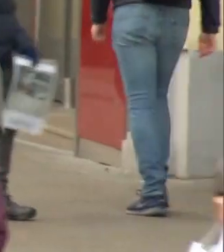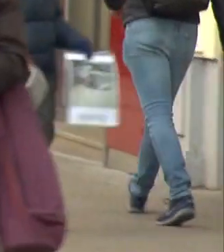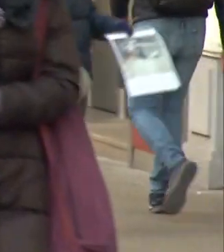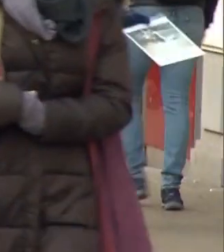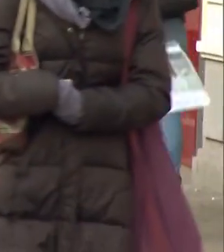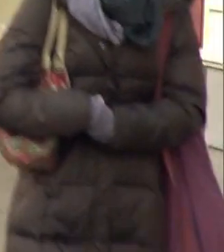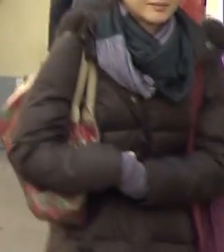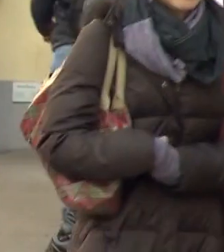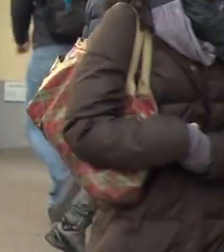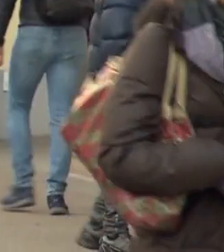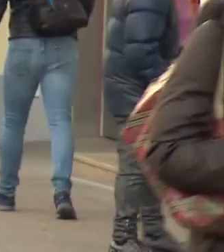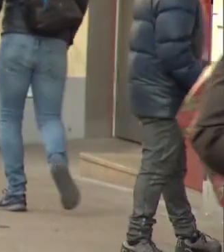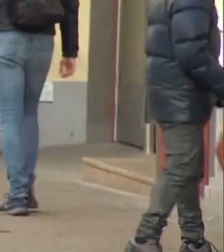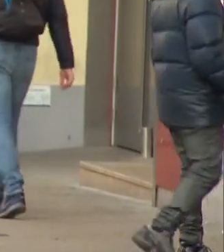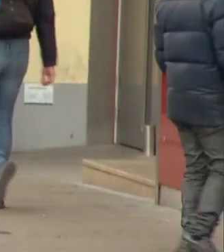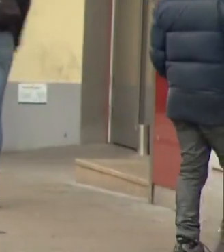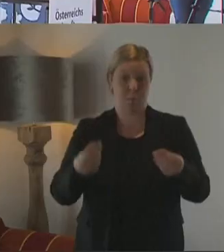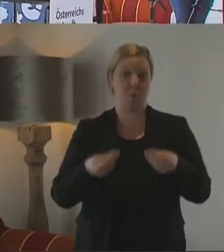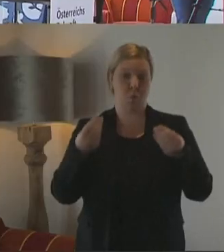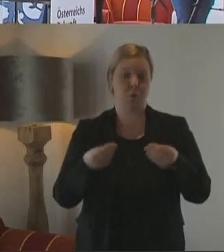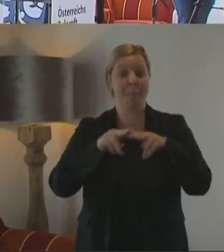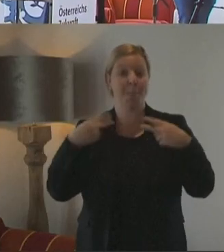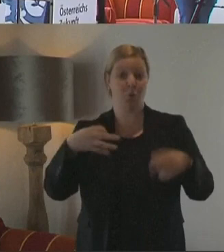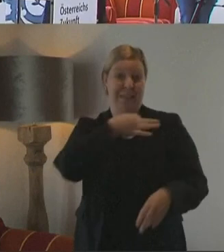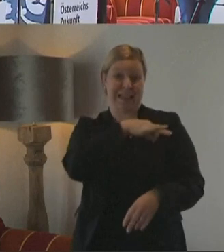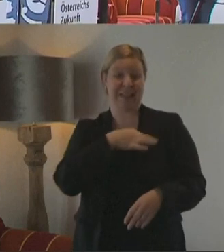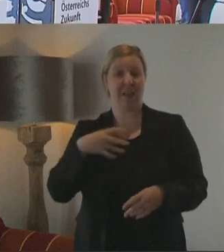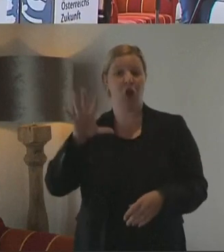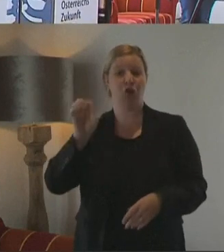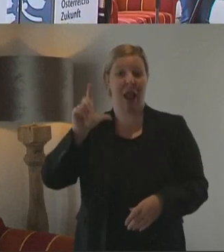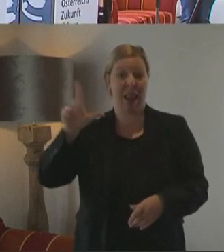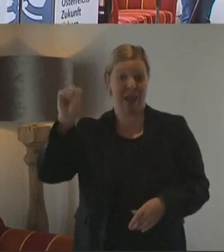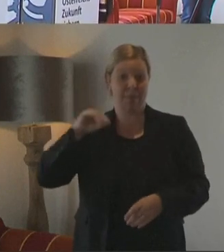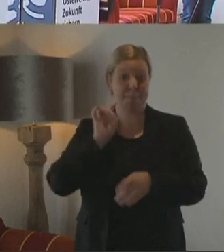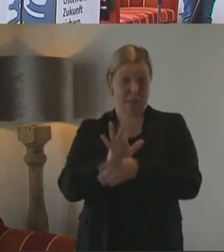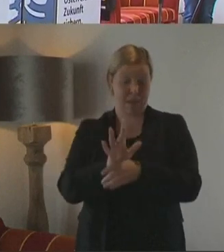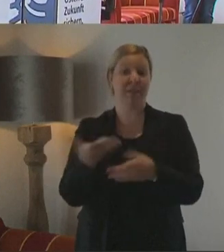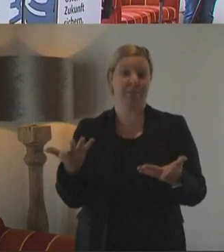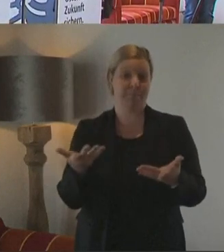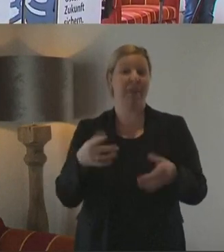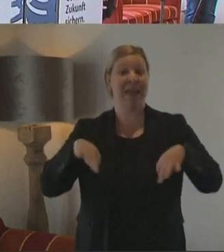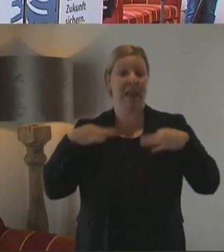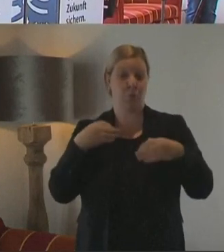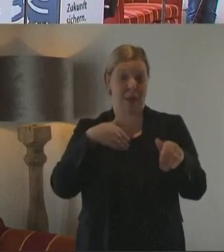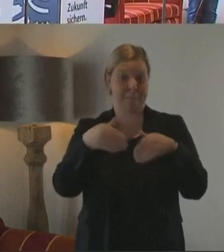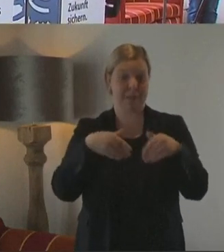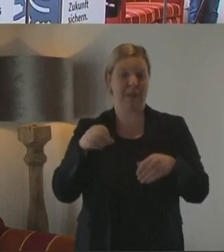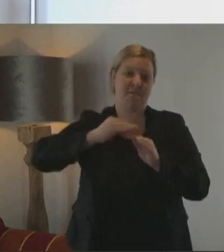von Viruswellen und Lockdown-Diskussionen rauszukommen. Außerdem werde ab Februar eine Impfpflicht eingeführt.